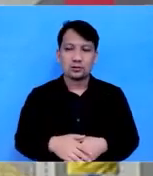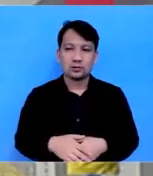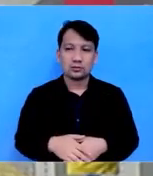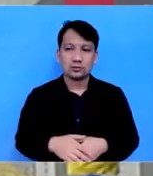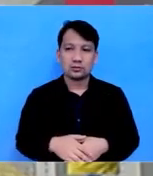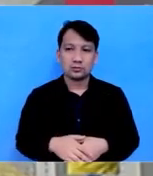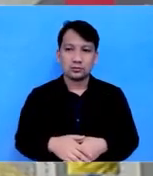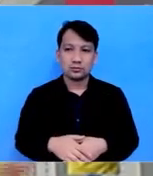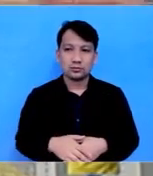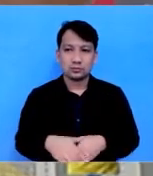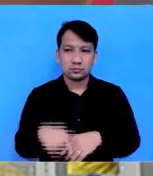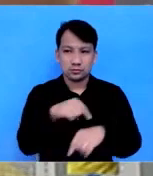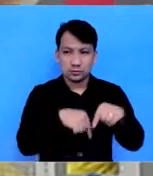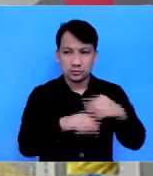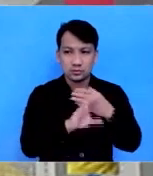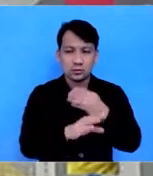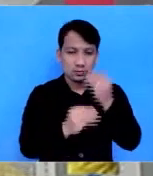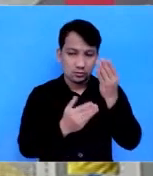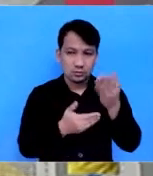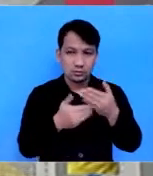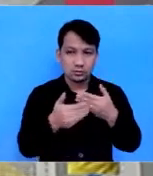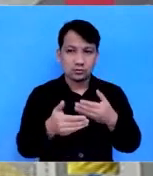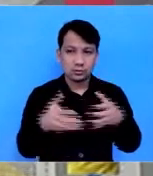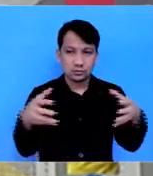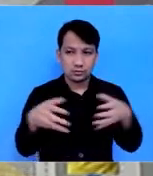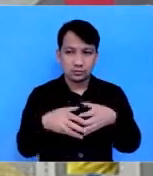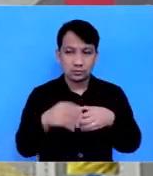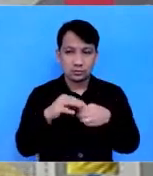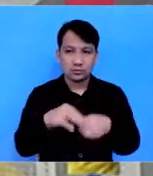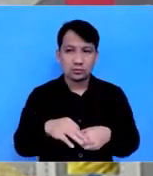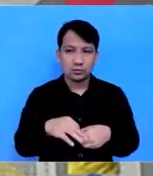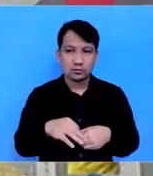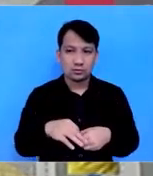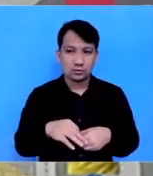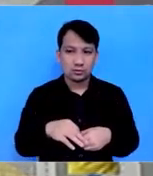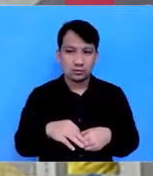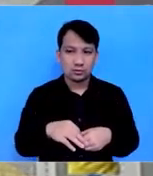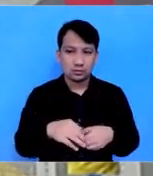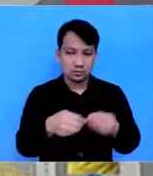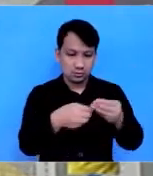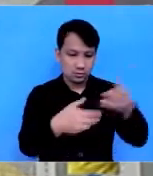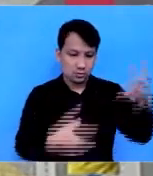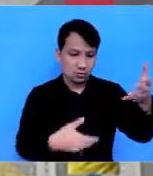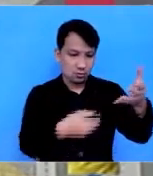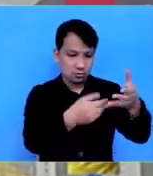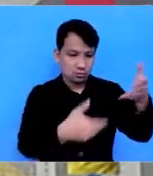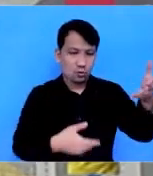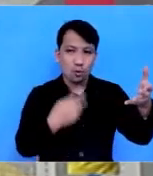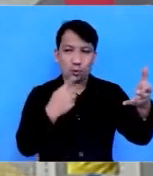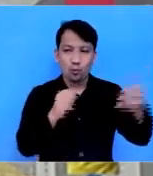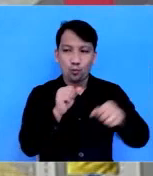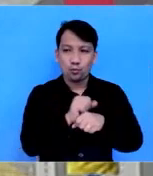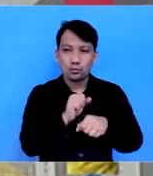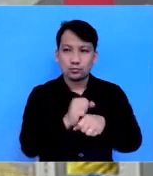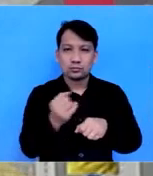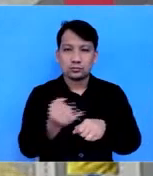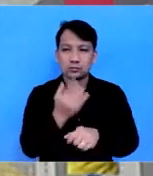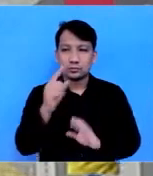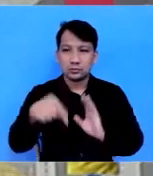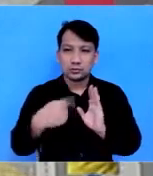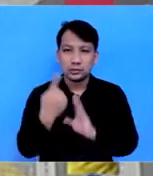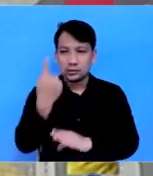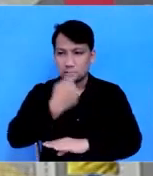natin sila. Pagka nagka-eleksyon, edi titignan natin sino ba talaga ang nagtrabaho, ilang oras sila, ilang araw